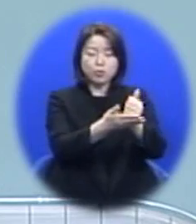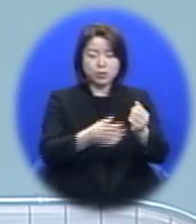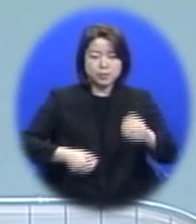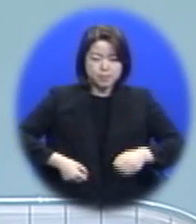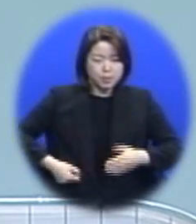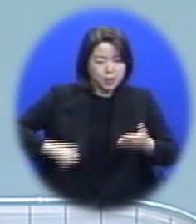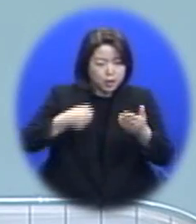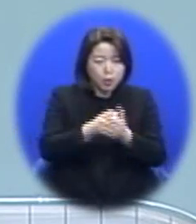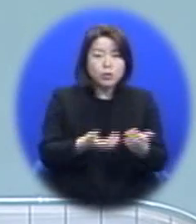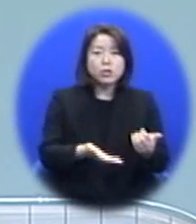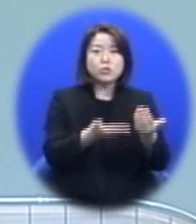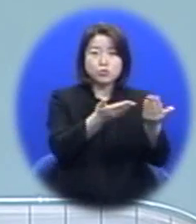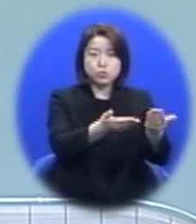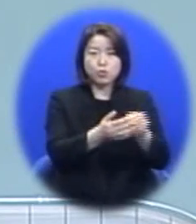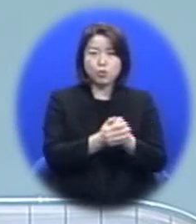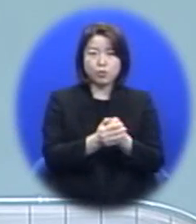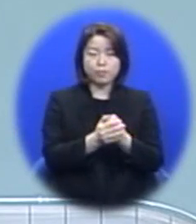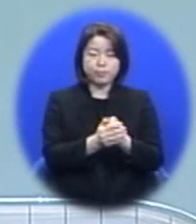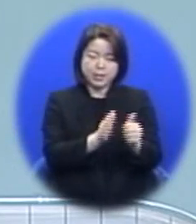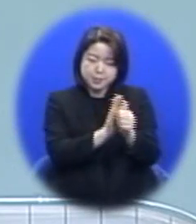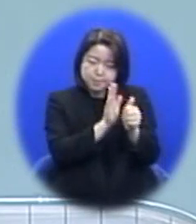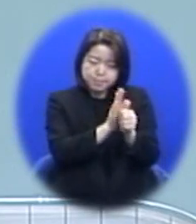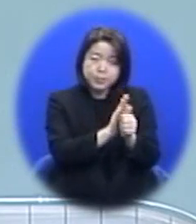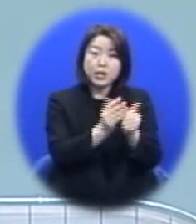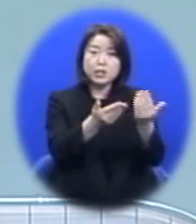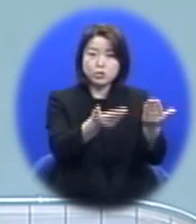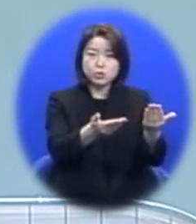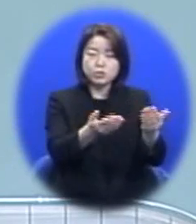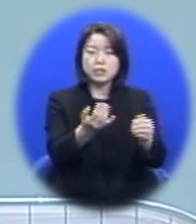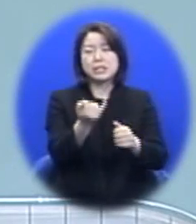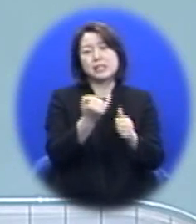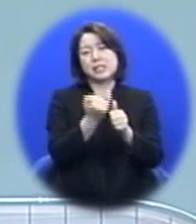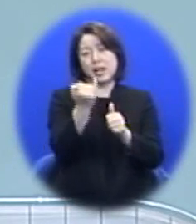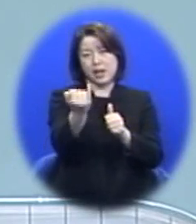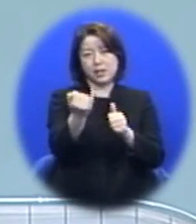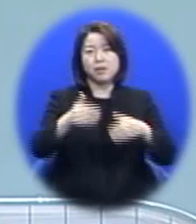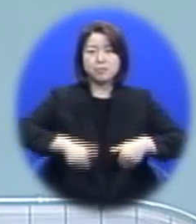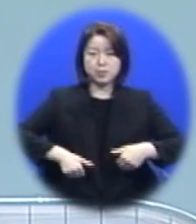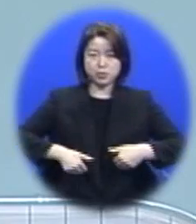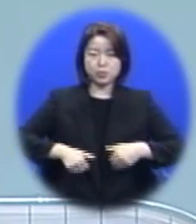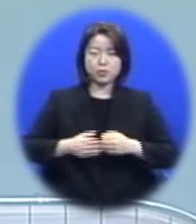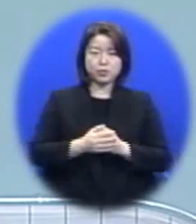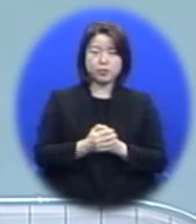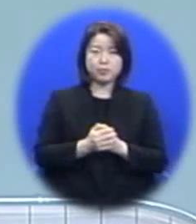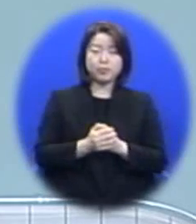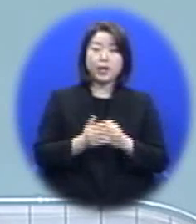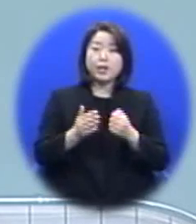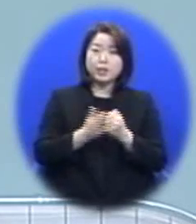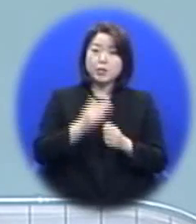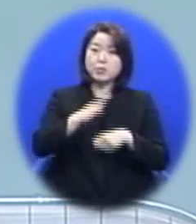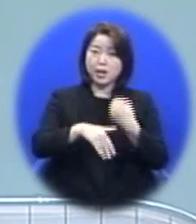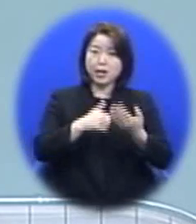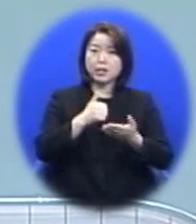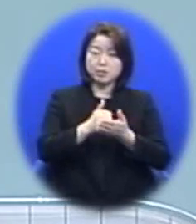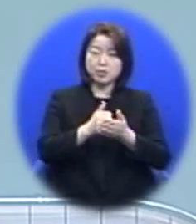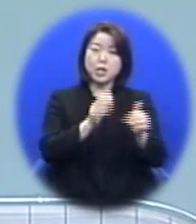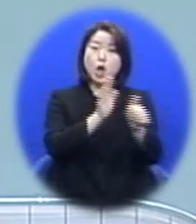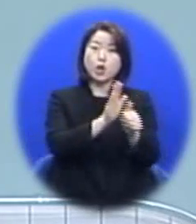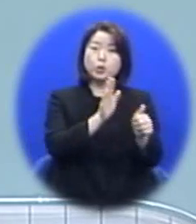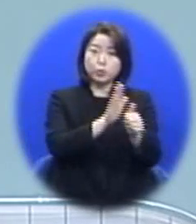용기를 주고 그리고 지원해주는 그런 아내가 필요합니다. 그래서 하나님이 돕는